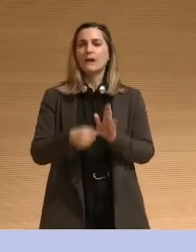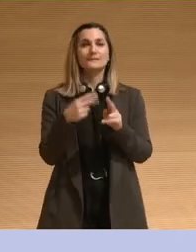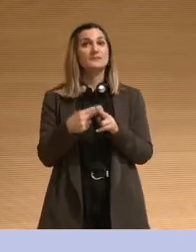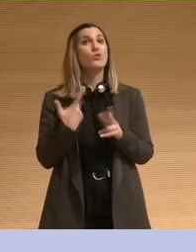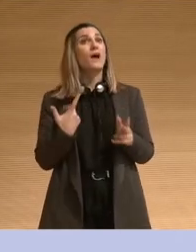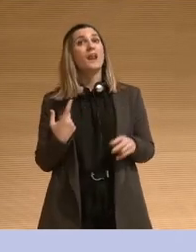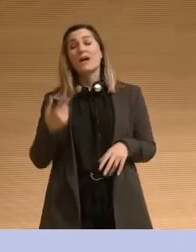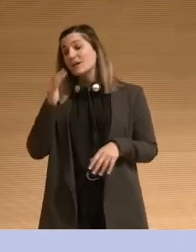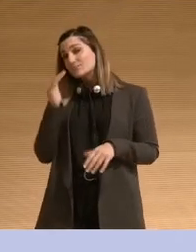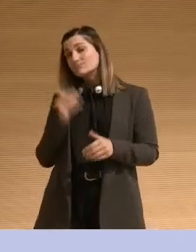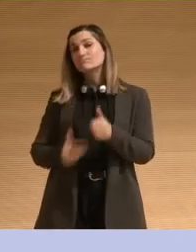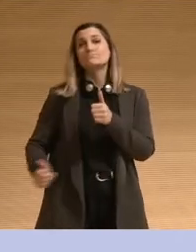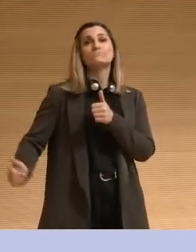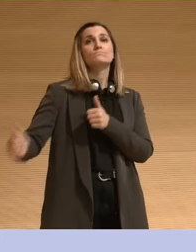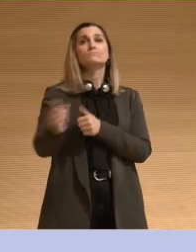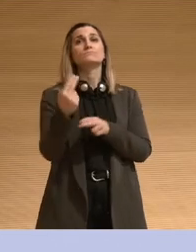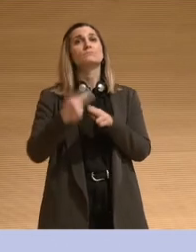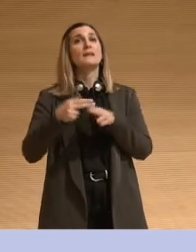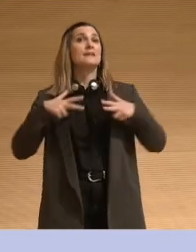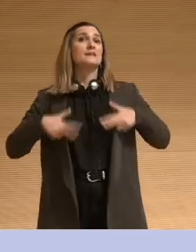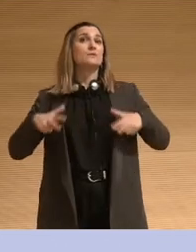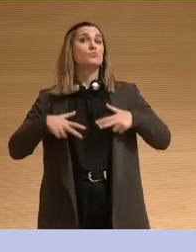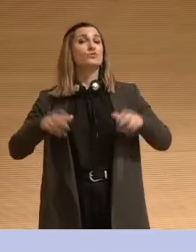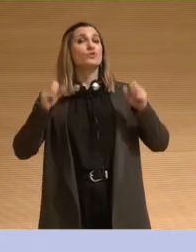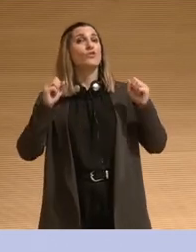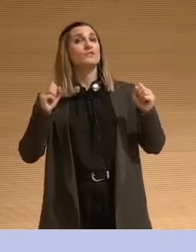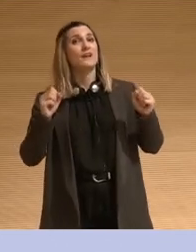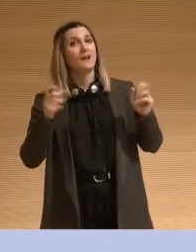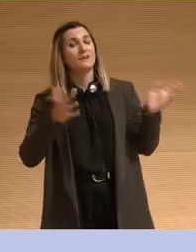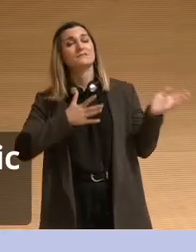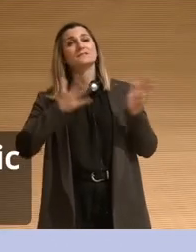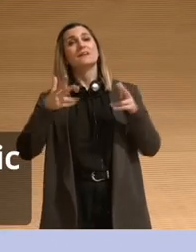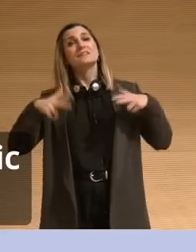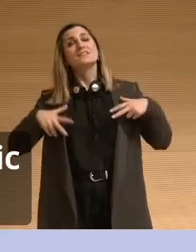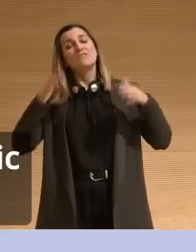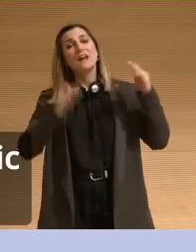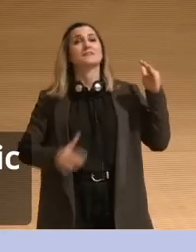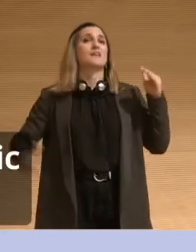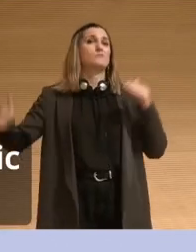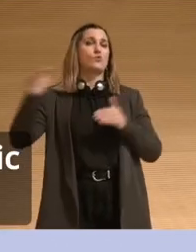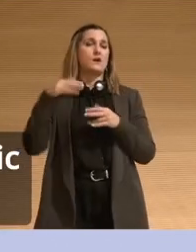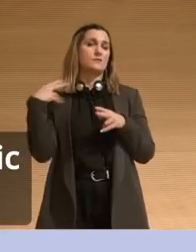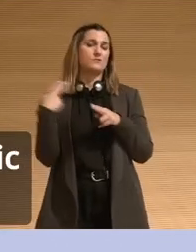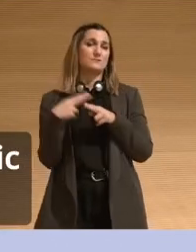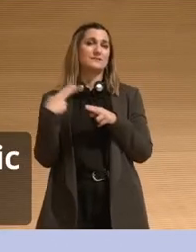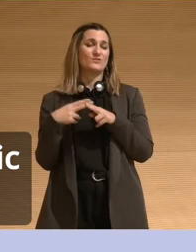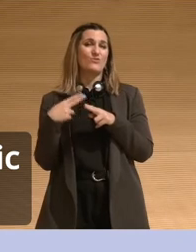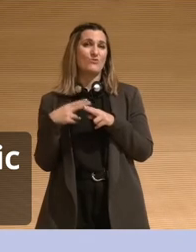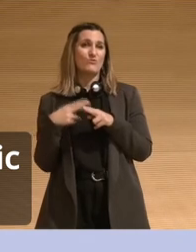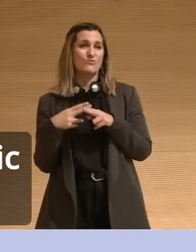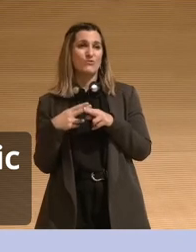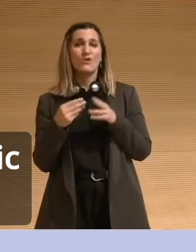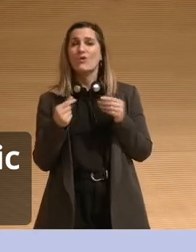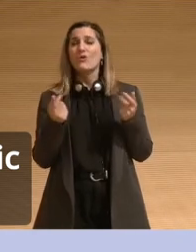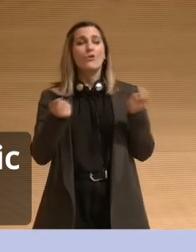που ασκείται από το Υπουργείο Υγείας και από την εκάστοτε και από την πολιτική ηγεσία για το πόσο και